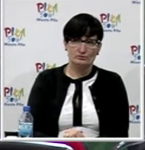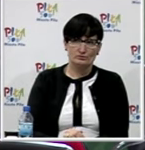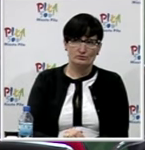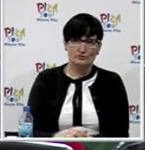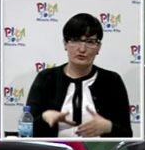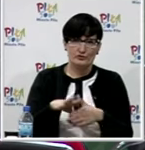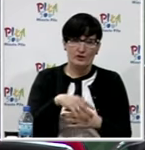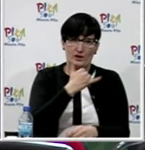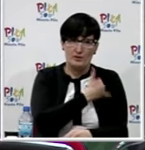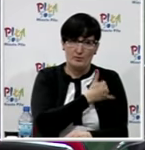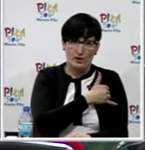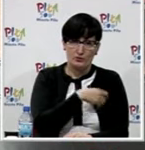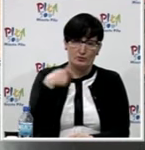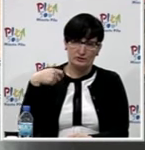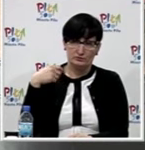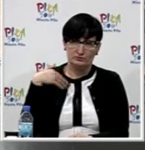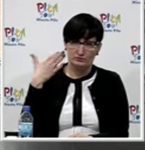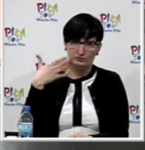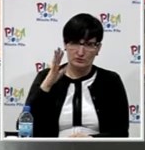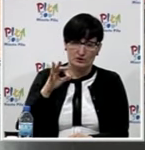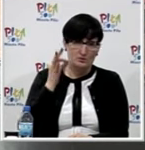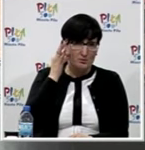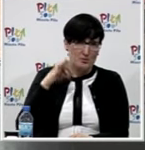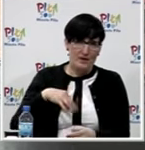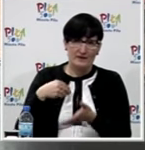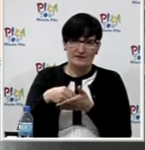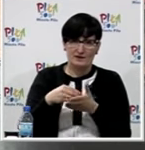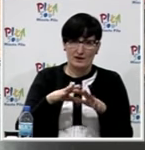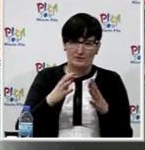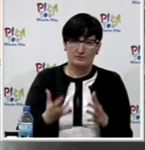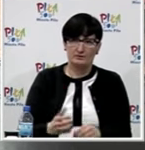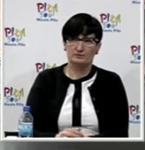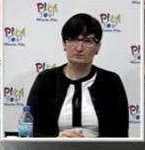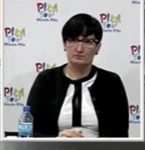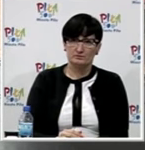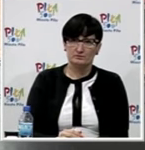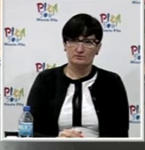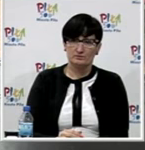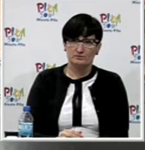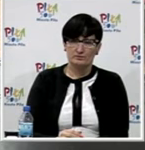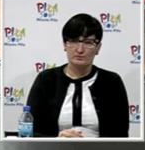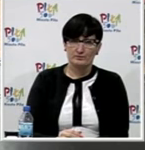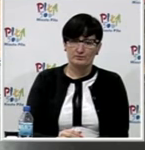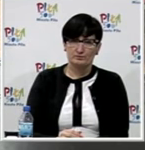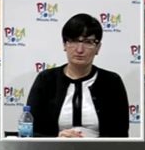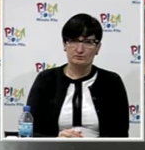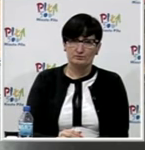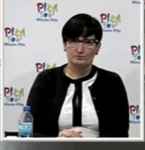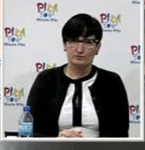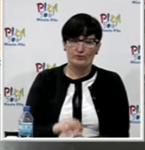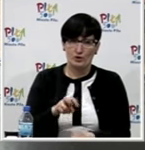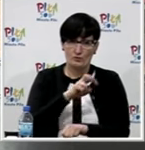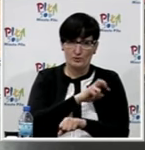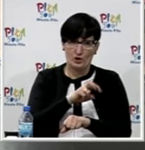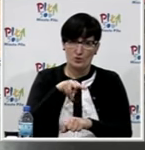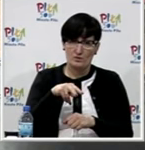prezydenta punkt ten referować będzie pani skarbnik gminy Piła, pani Ewelina Ślugańska. Proszę bardzo. Panie przewodniczący, Wysoka Rado, i ten projekt uchwały również był